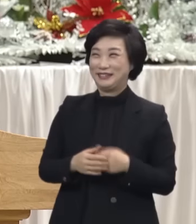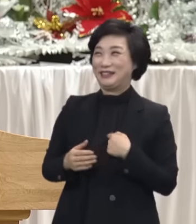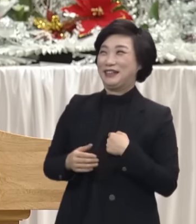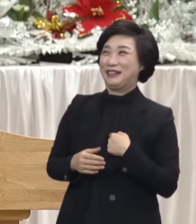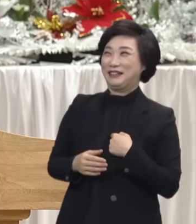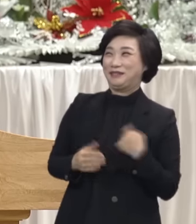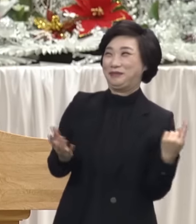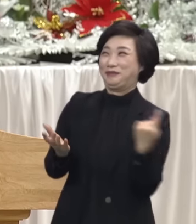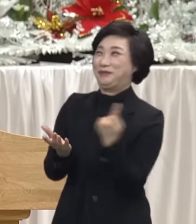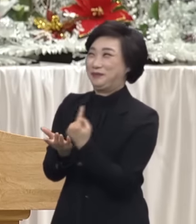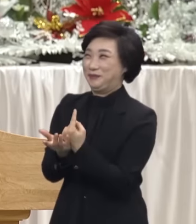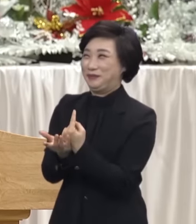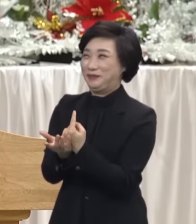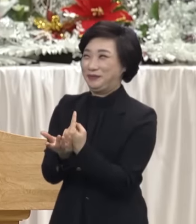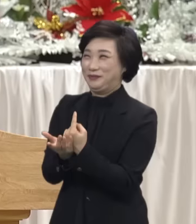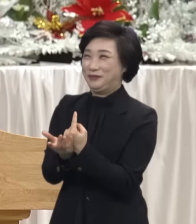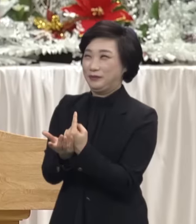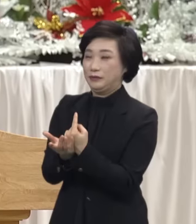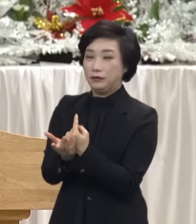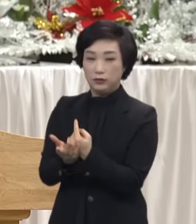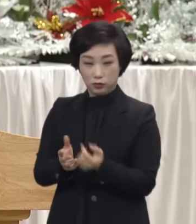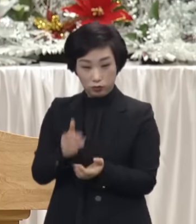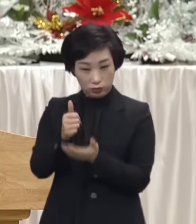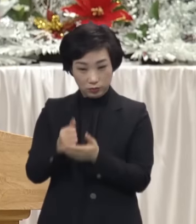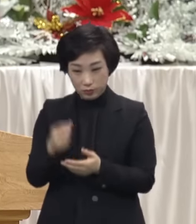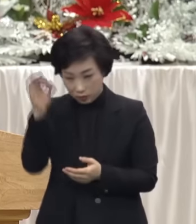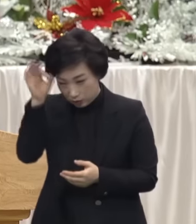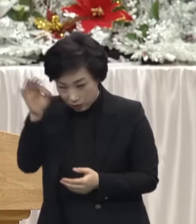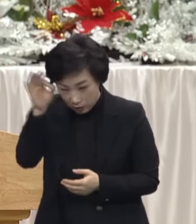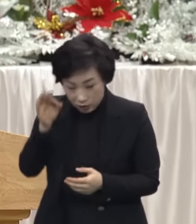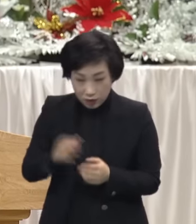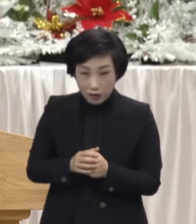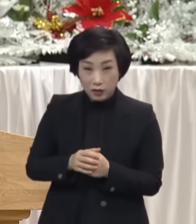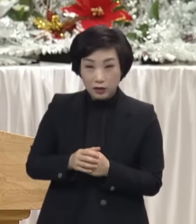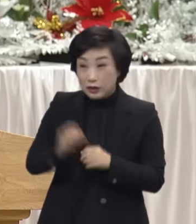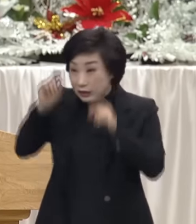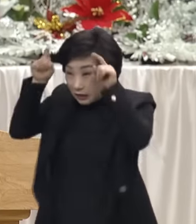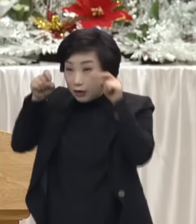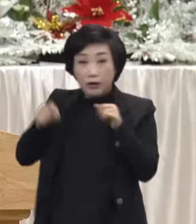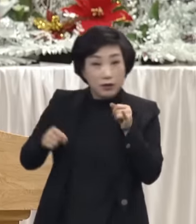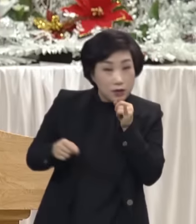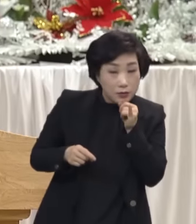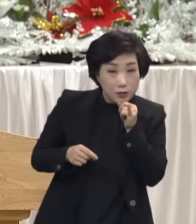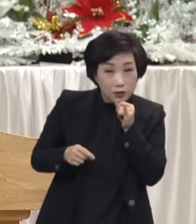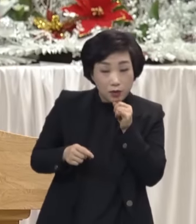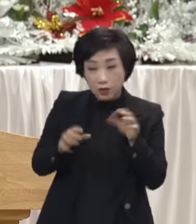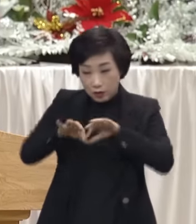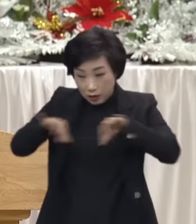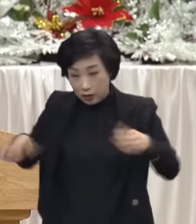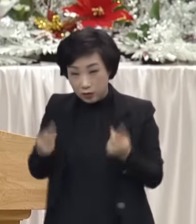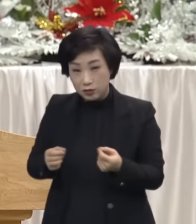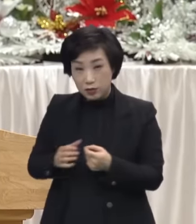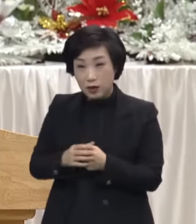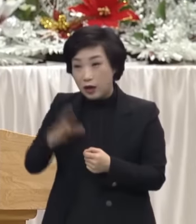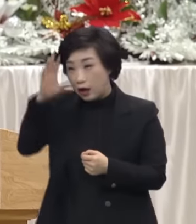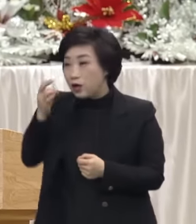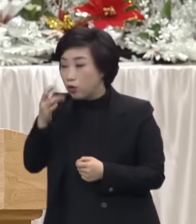끼어 있어요. 주님이 양과 염소를 가르듯 알곡과 쭉쟁이를